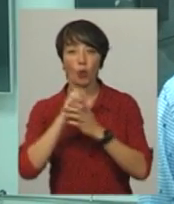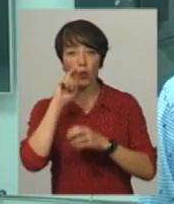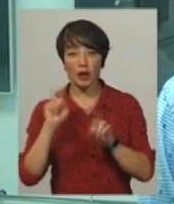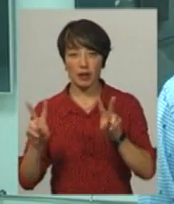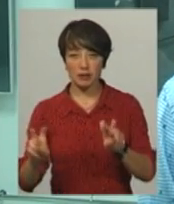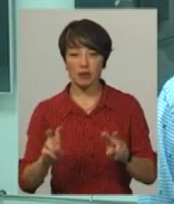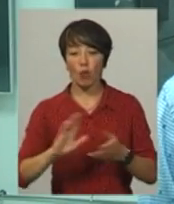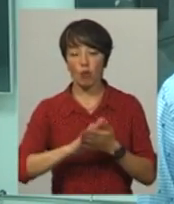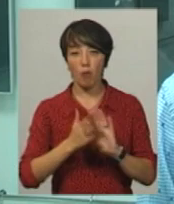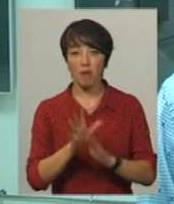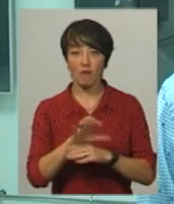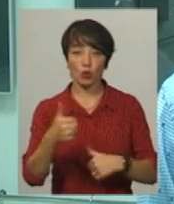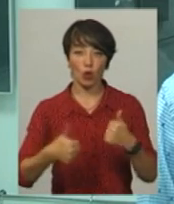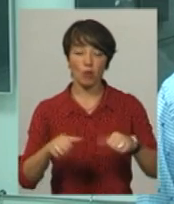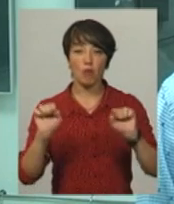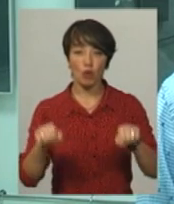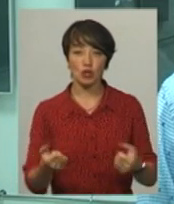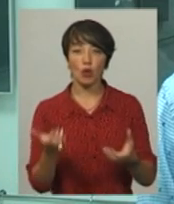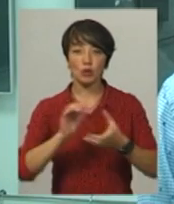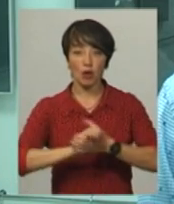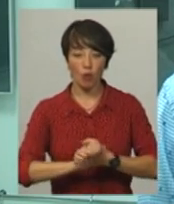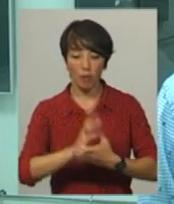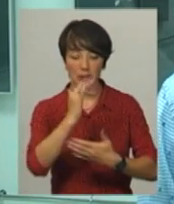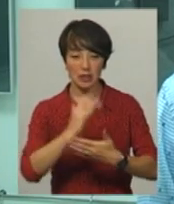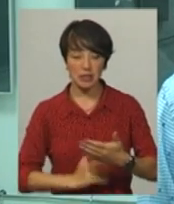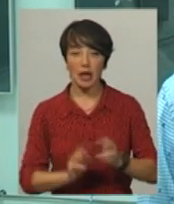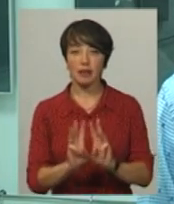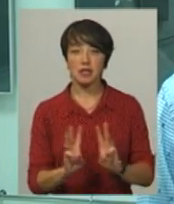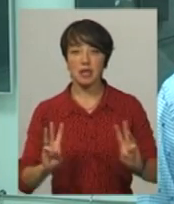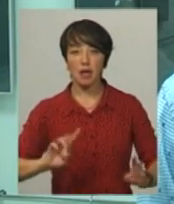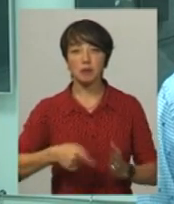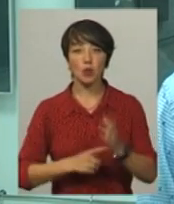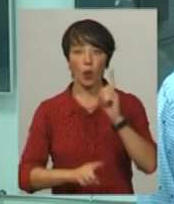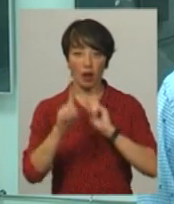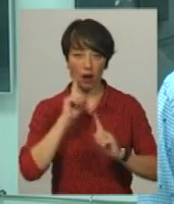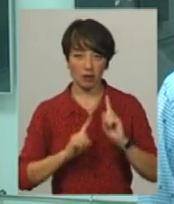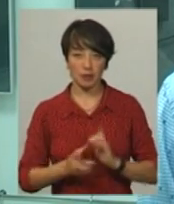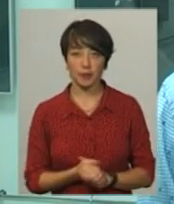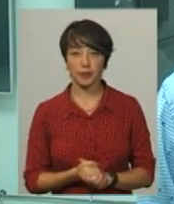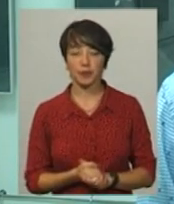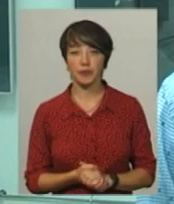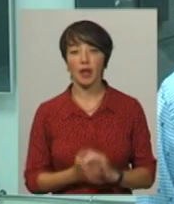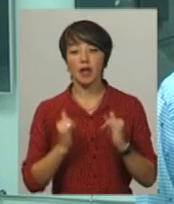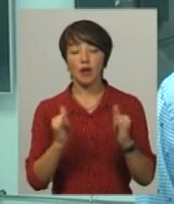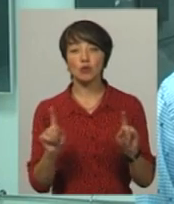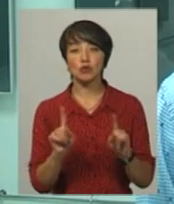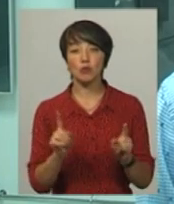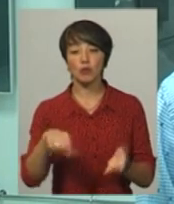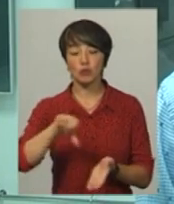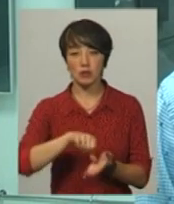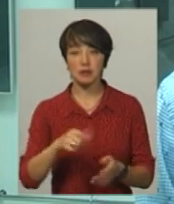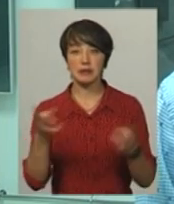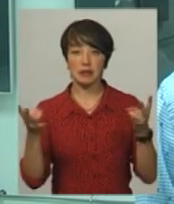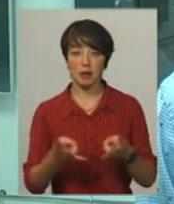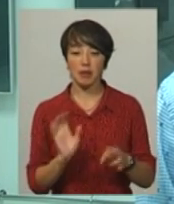умовами фотоконкурсу можна буде познайомитися на сайті міської ради. Для того, щоб взяти участь,